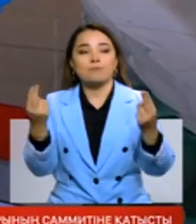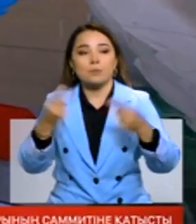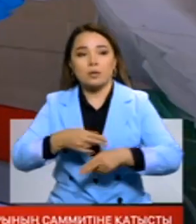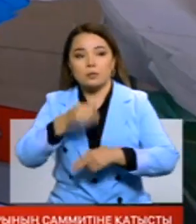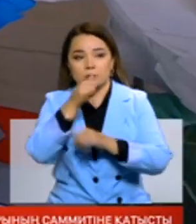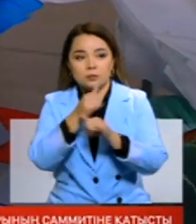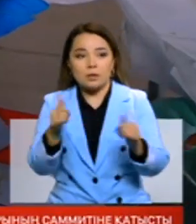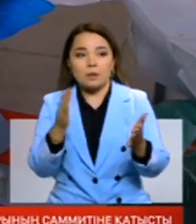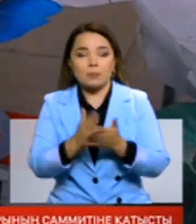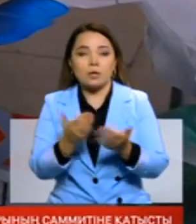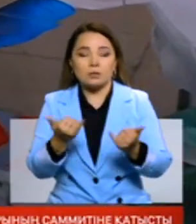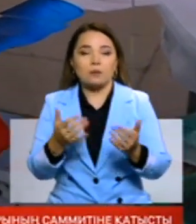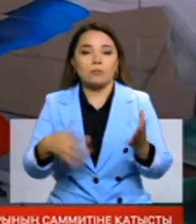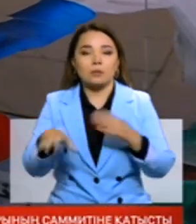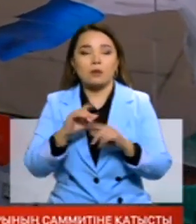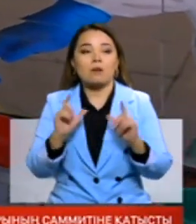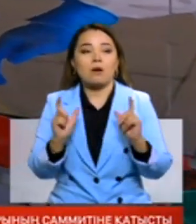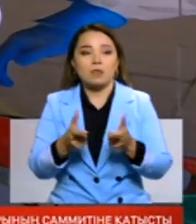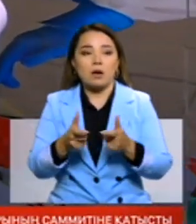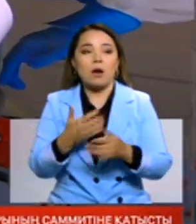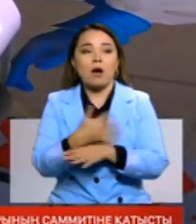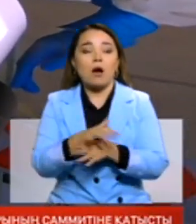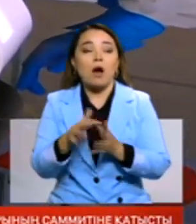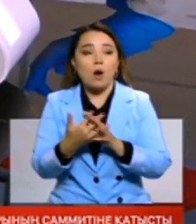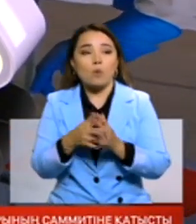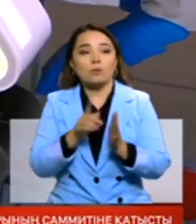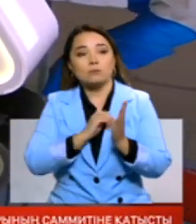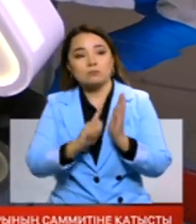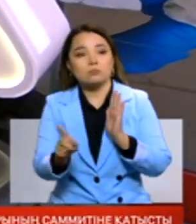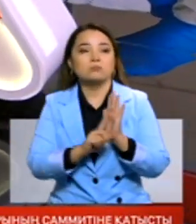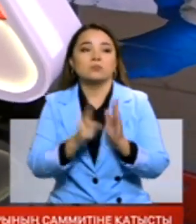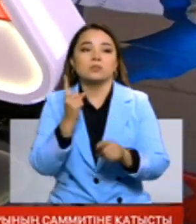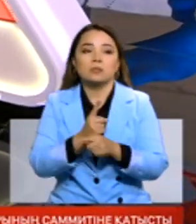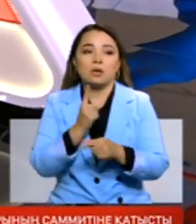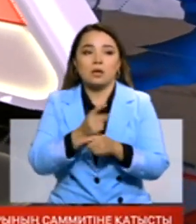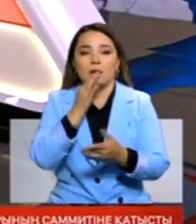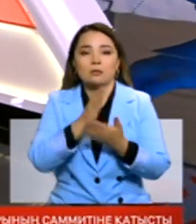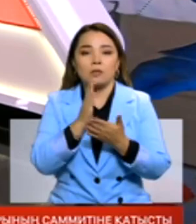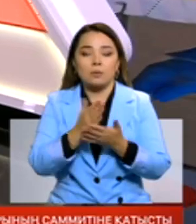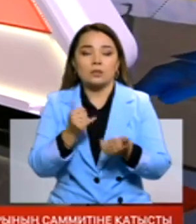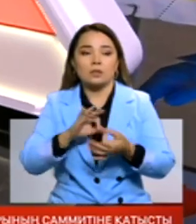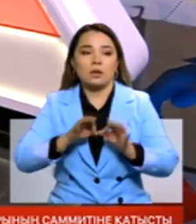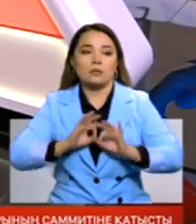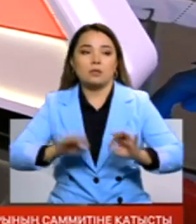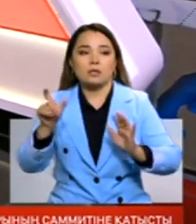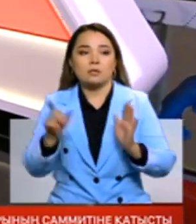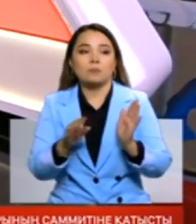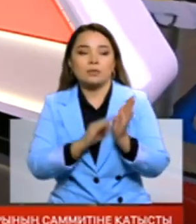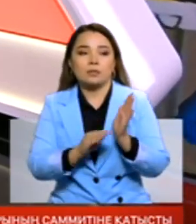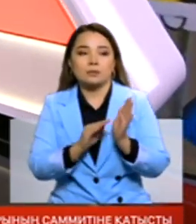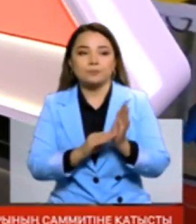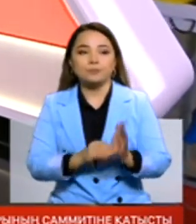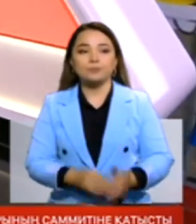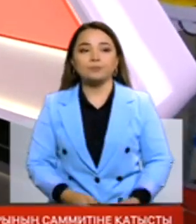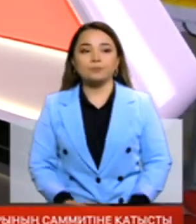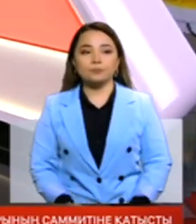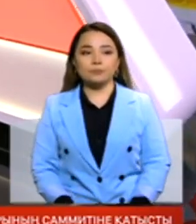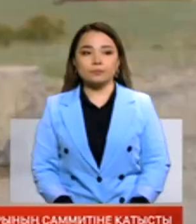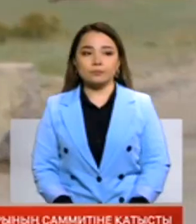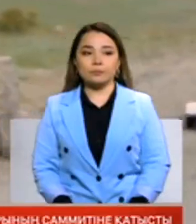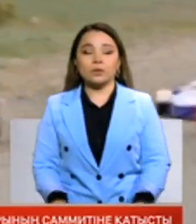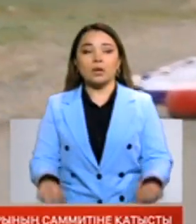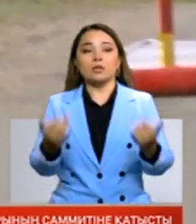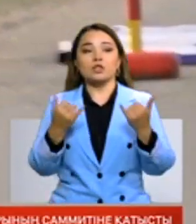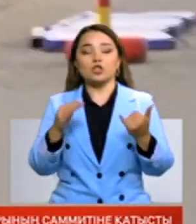бекеттер қойылды. Ауылға кіріп шығуға мүлдем тыйым салынған. Өңірдегі тілшіміз Ержан Жақып толығырақ баяндасын.